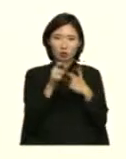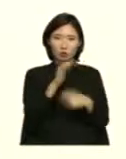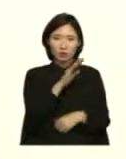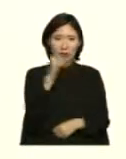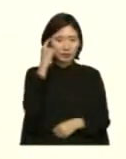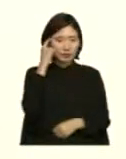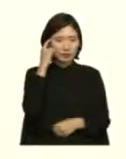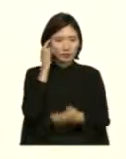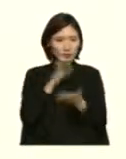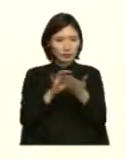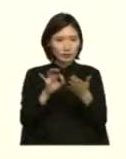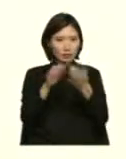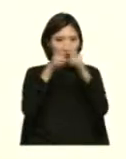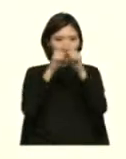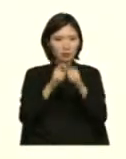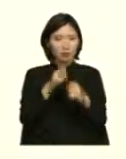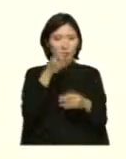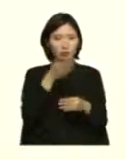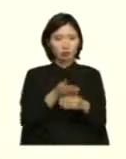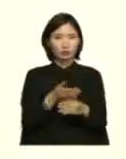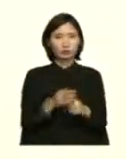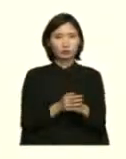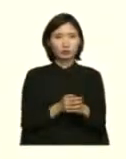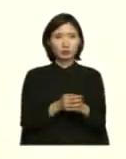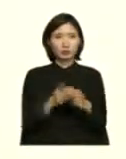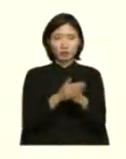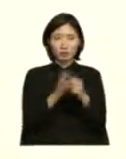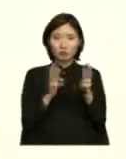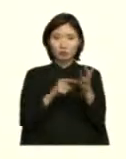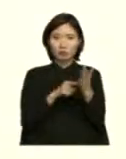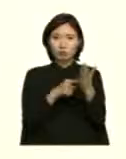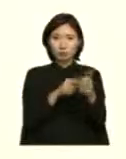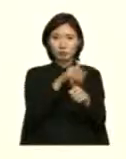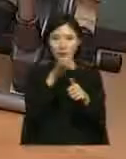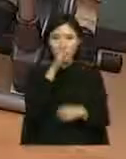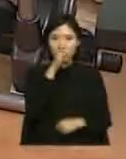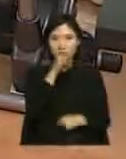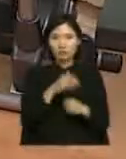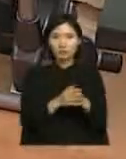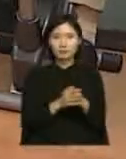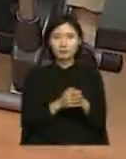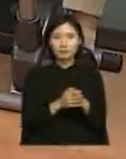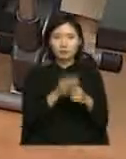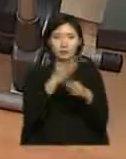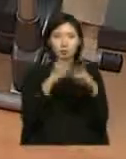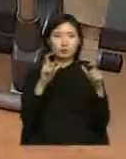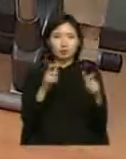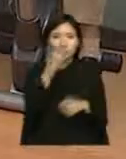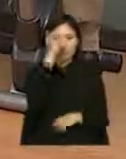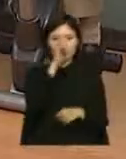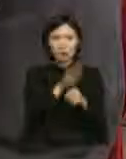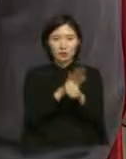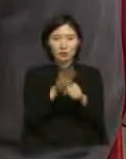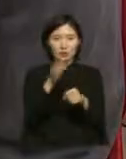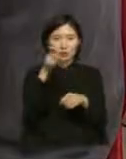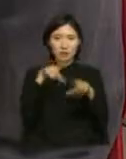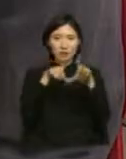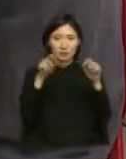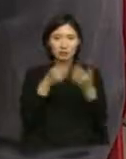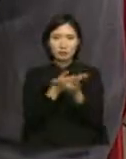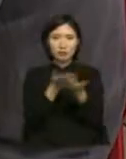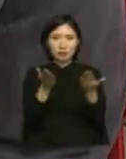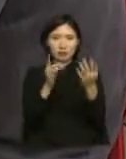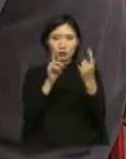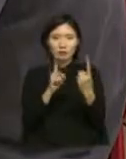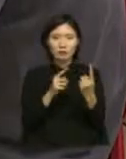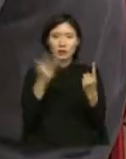좀 쓰고 있거든요. 그런 부분이 많이 좀 때문에 사업을 좀 추진한 배경도 있는 것 같습니다. 중구에서 효사랑 카드 발급 대상자는